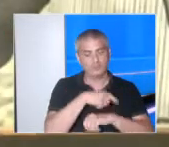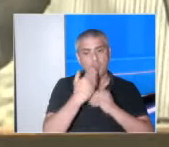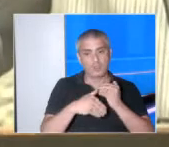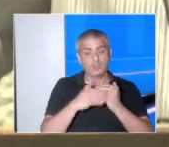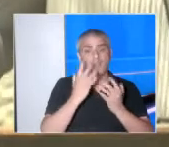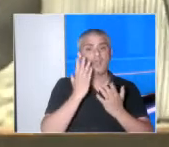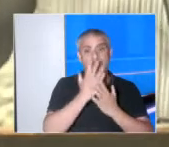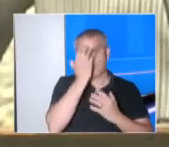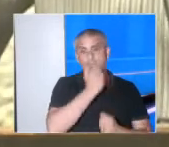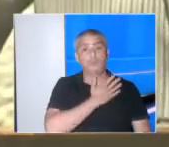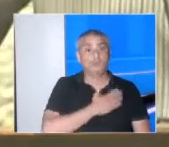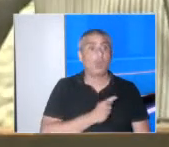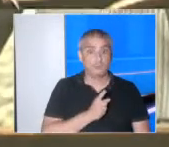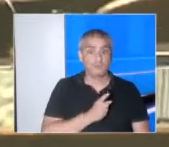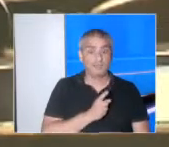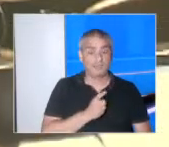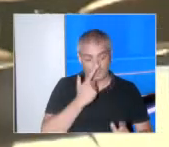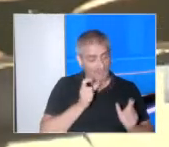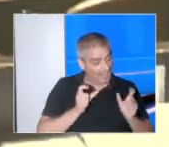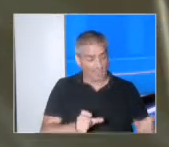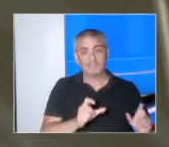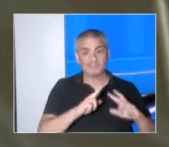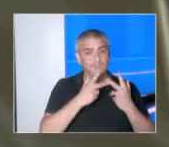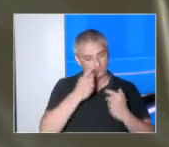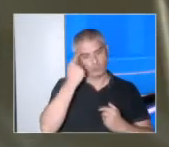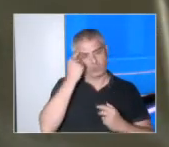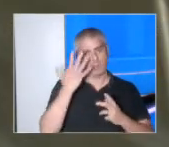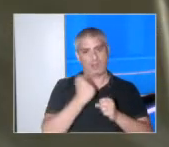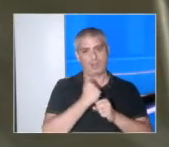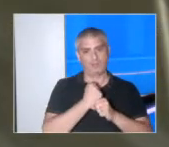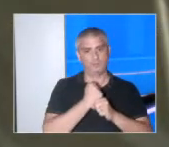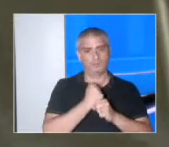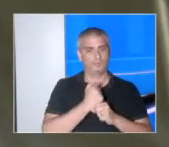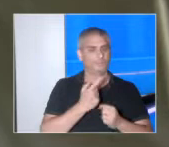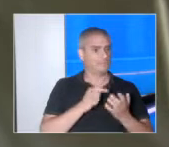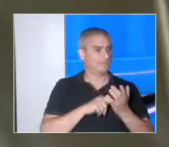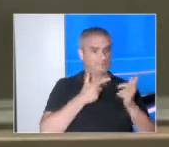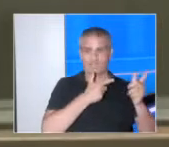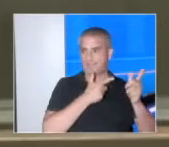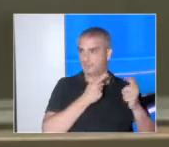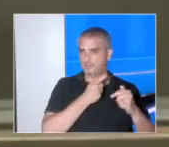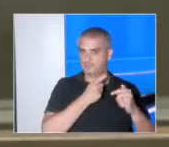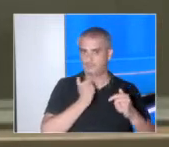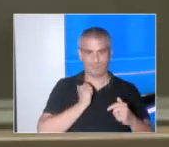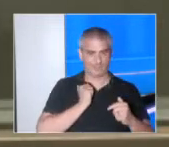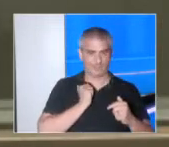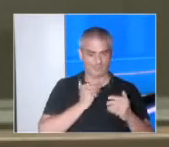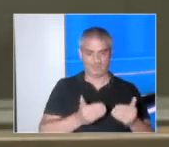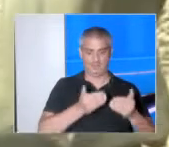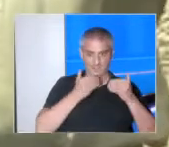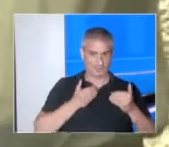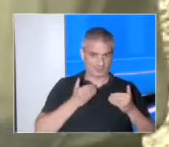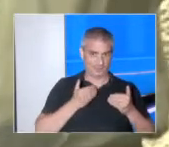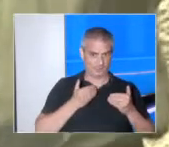האחרונות, כשכמאס רוצה... לרסן את הציבור שלו, אז הוא יודע איך לעשות את זה. מה, כי הירי הצהלי הרחיק